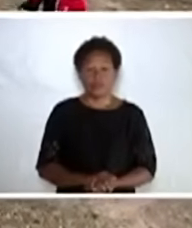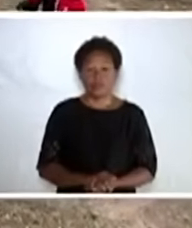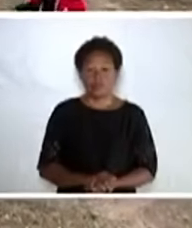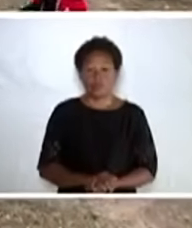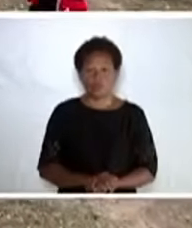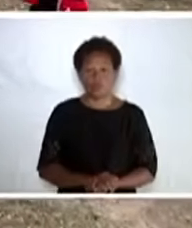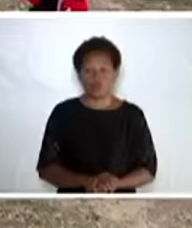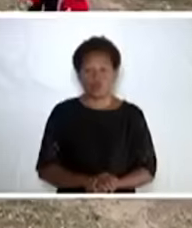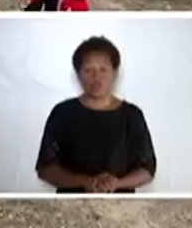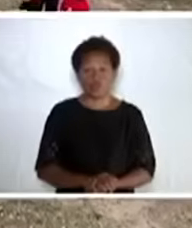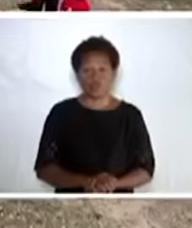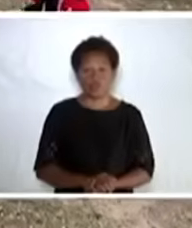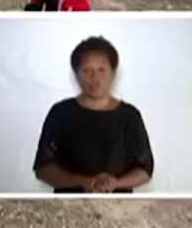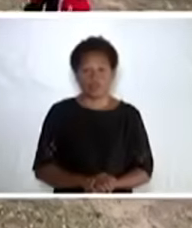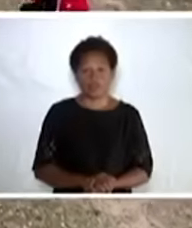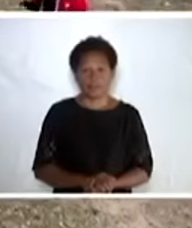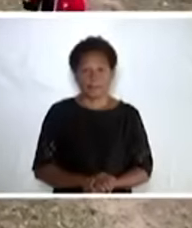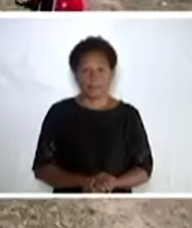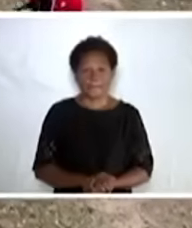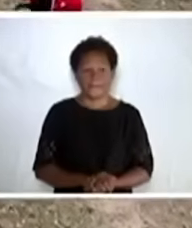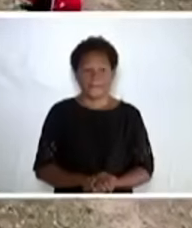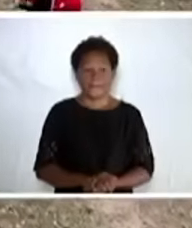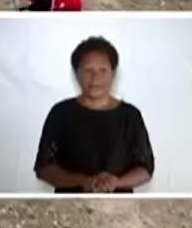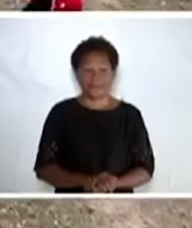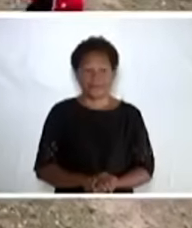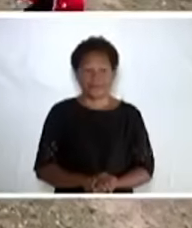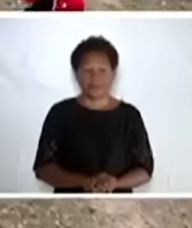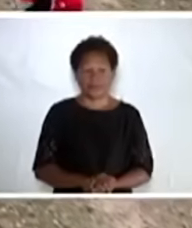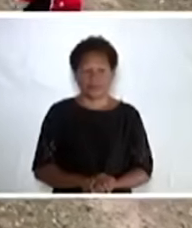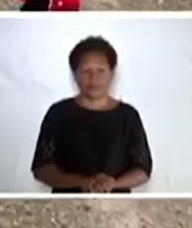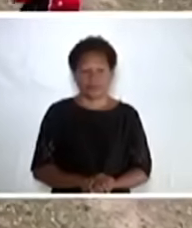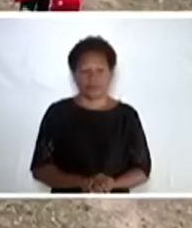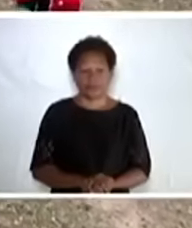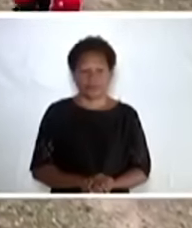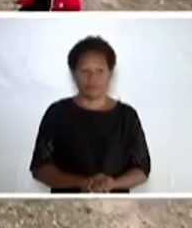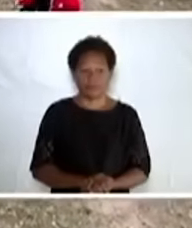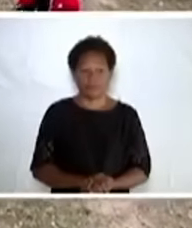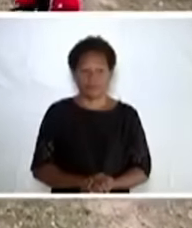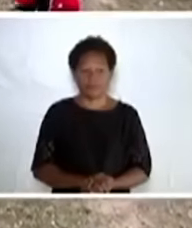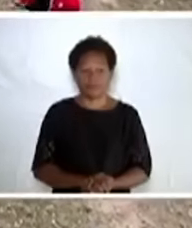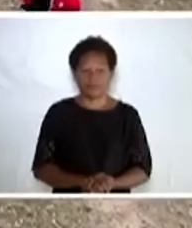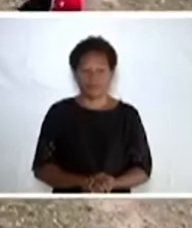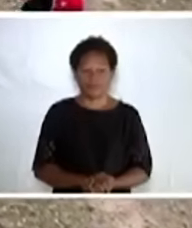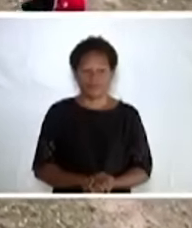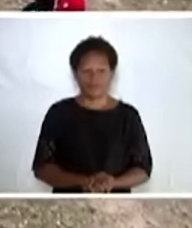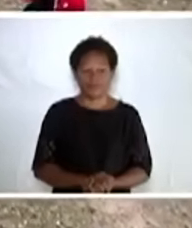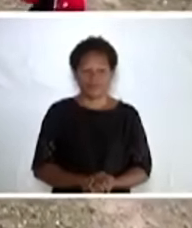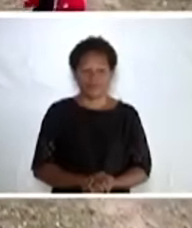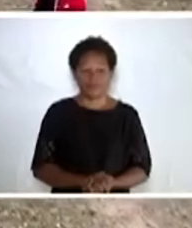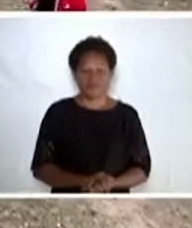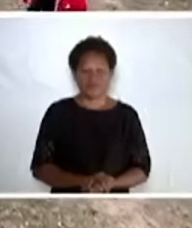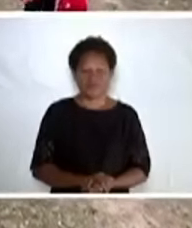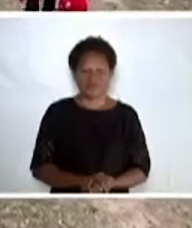मिलिट्री की शान है, उनके सम्मान में ये दिया जाता है। वैसे आप दिल थामे रहें।